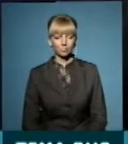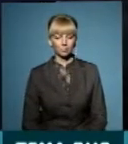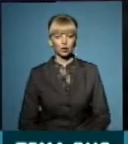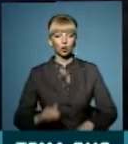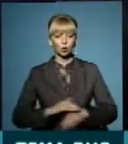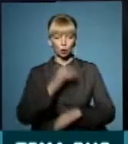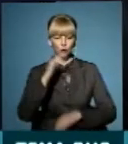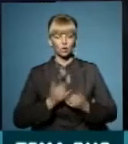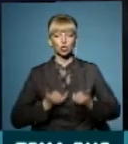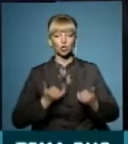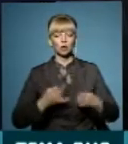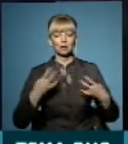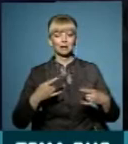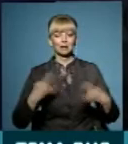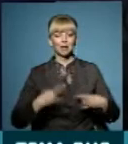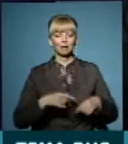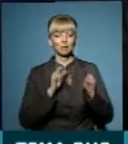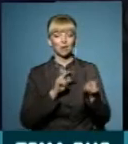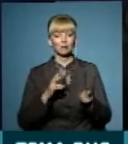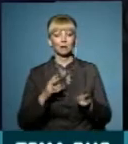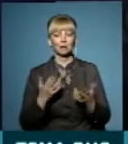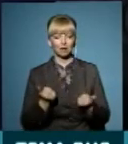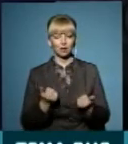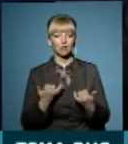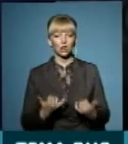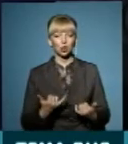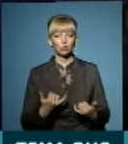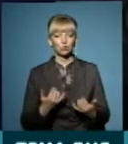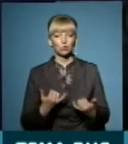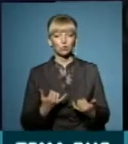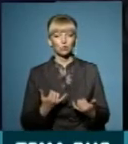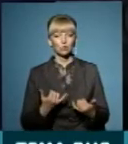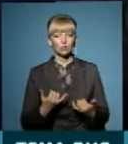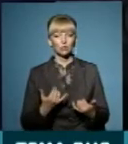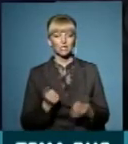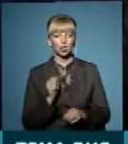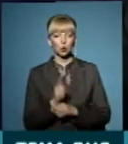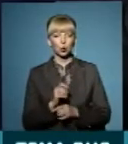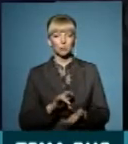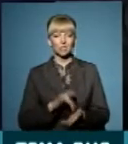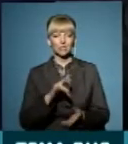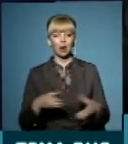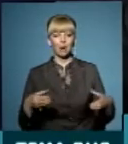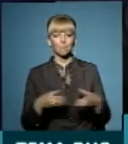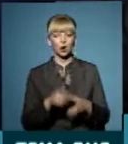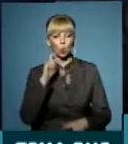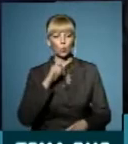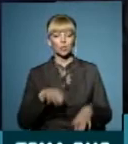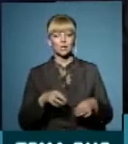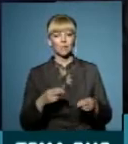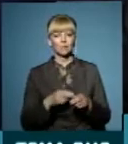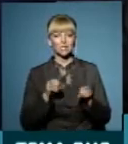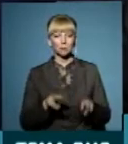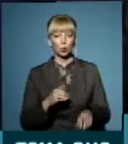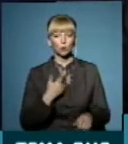Доброго вечора, шановні телеглядачі. Так, на сьогодні, зараз, за дорученням Центрального апарату Укртрансбезпеки,